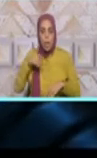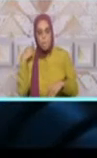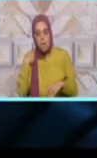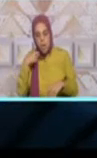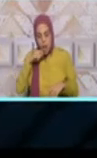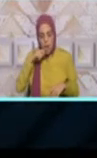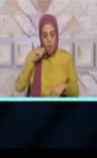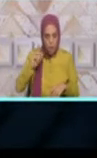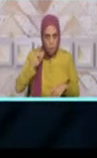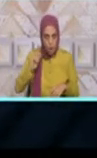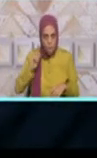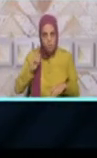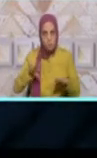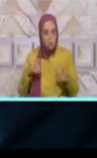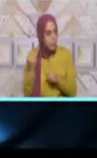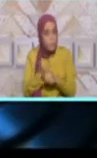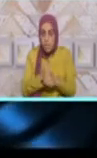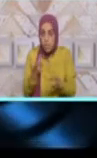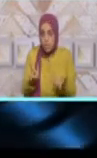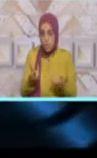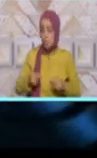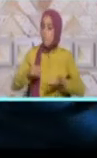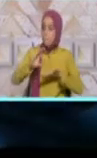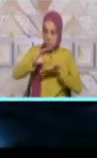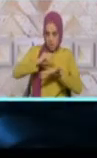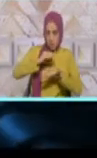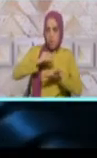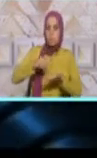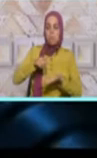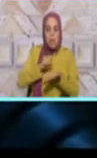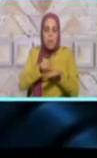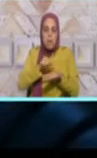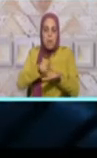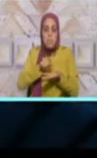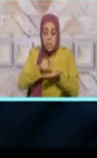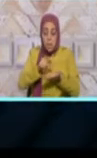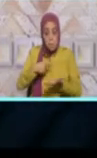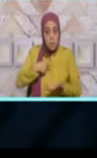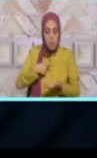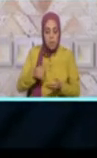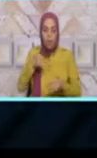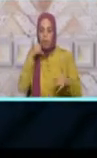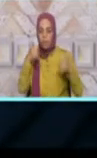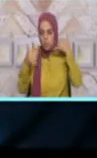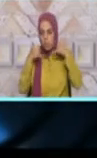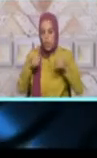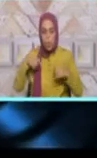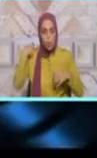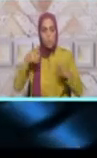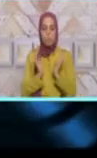ديت. احنا بنشتغل ازاي؟ بنتلقي الشكاوى على مصادر متعدده، منها اللي هو الخط الساخن لوزاره التضامن الاجتماعي